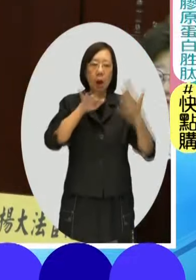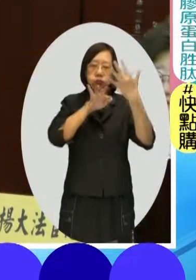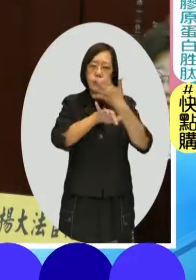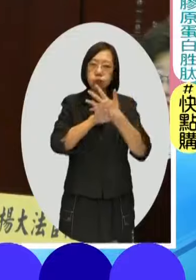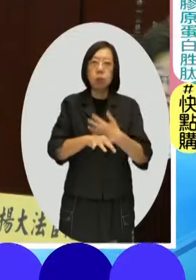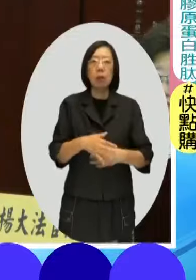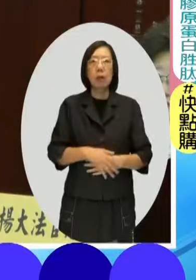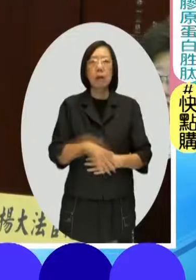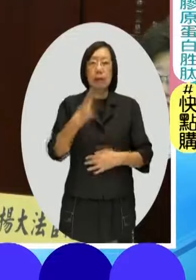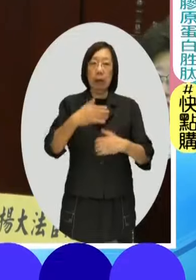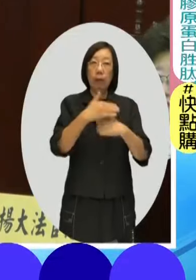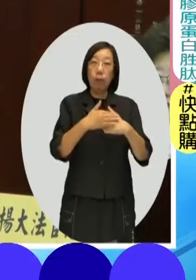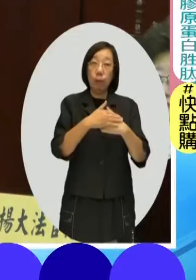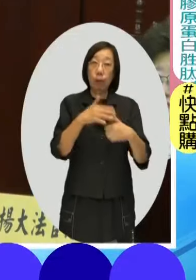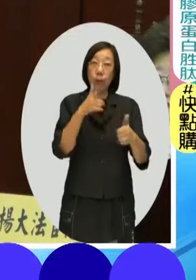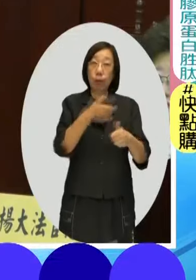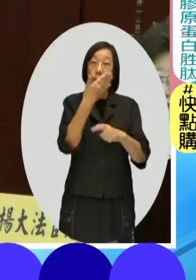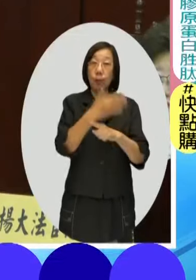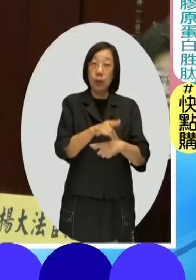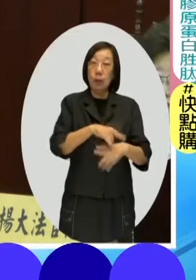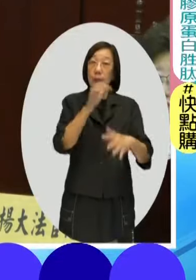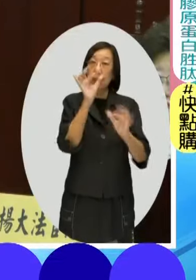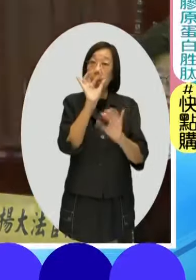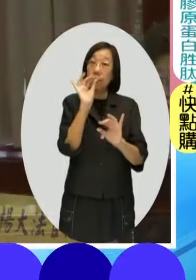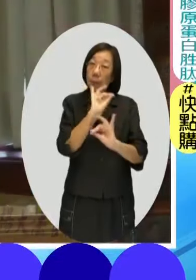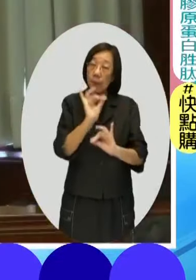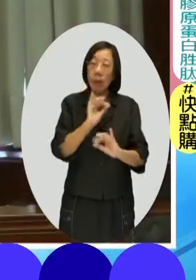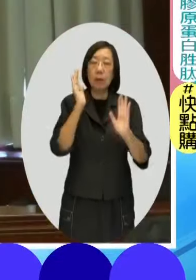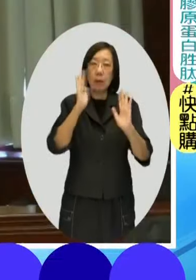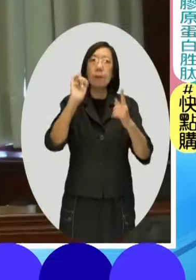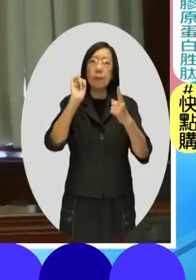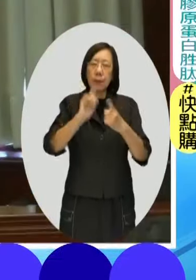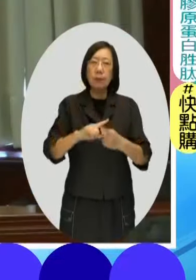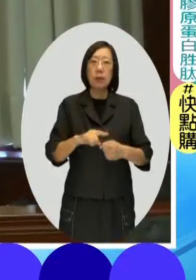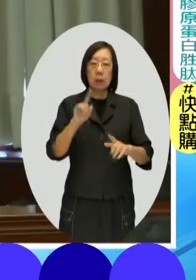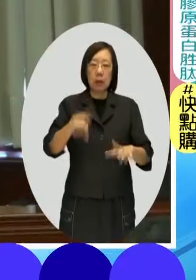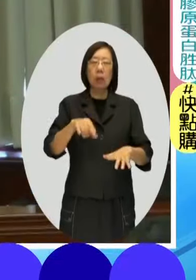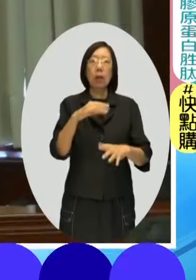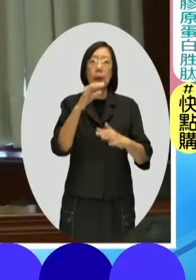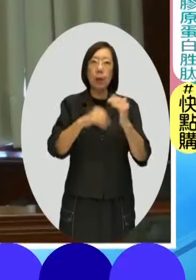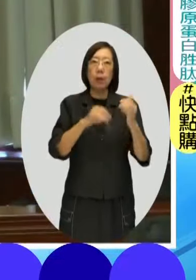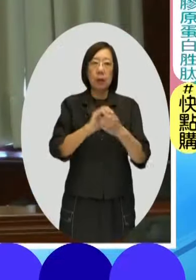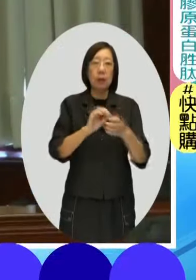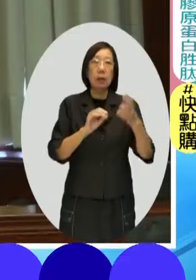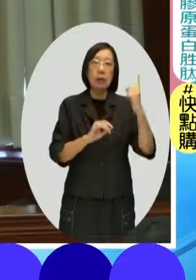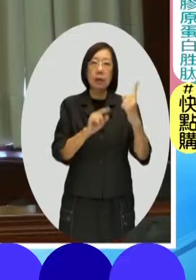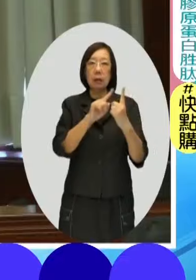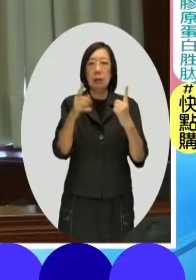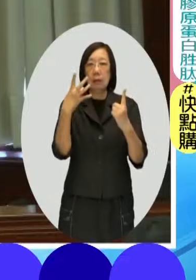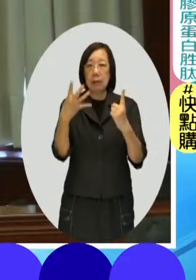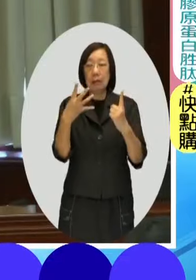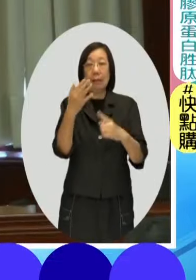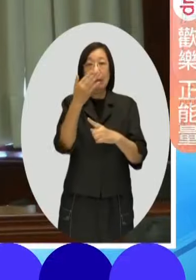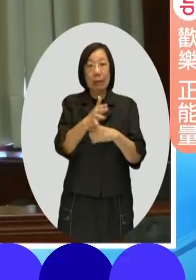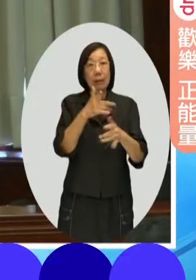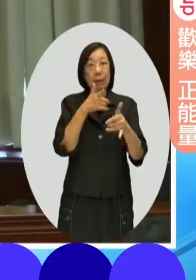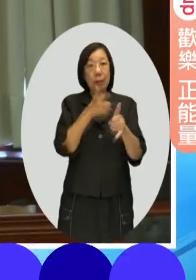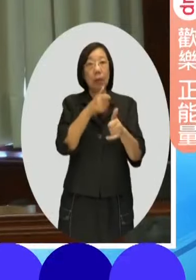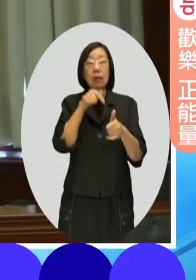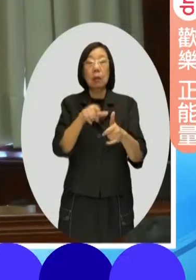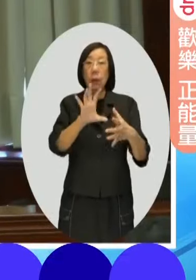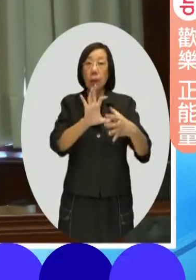察要把你给抓走了，来做笔录。做笔录的时候呢，你不请律师，恭喜，免死就已经成功了。因为大法官